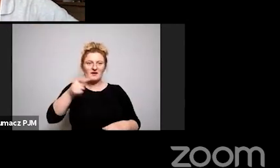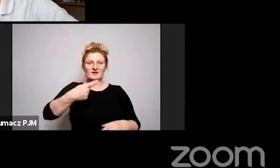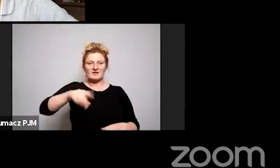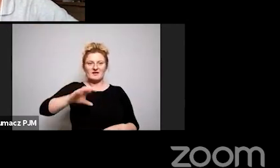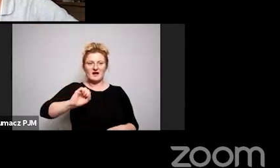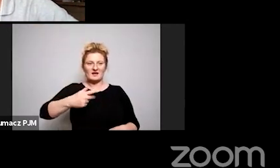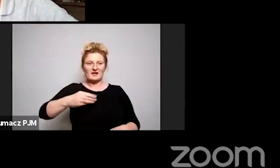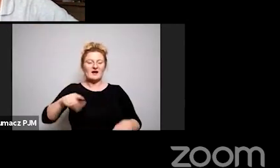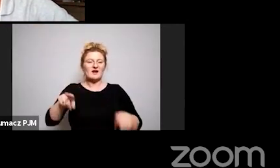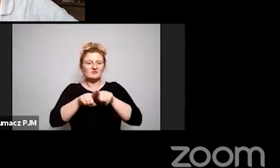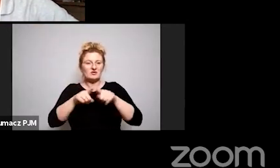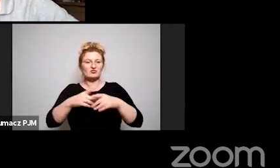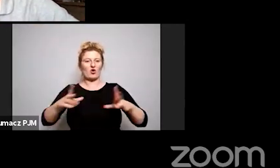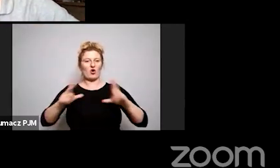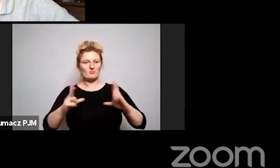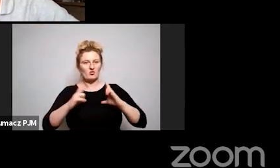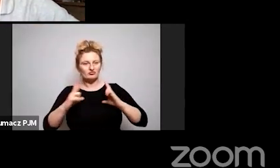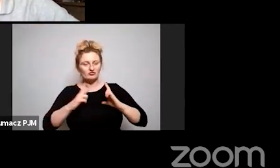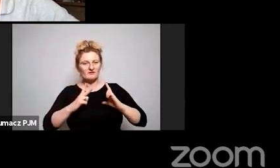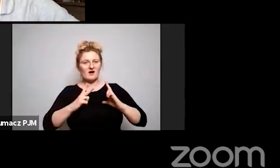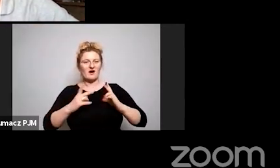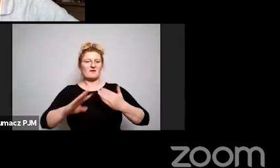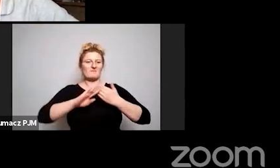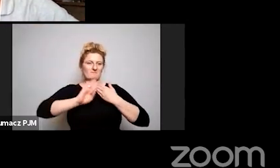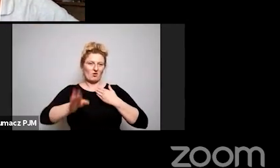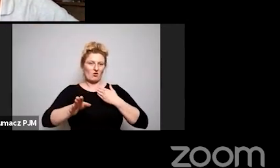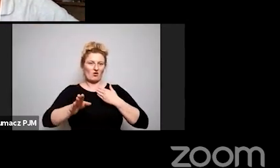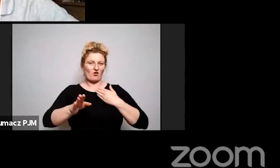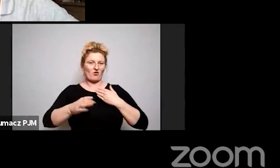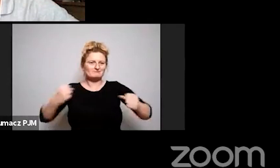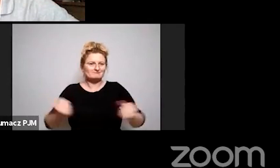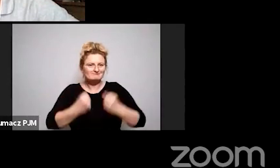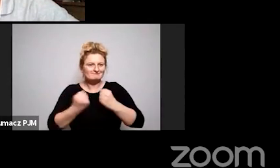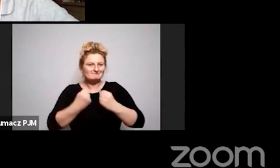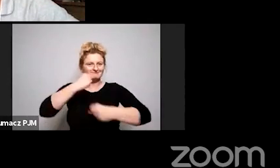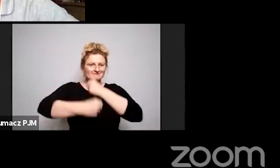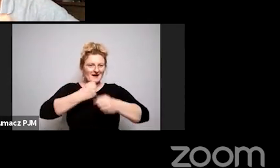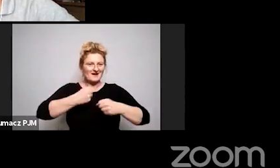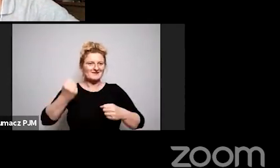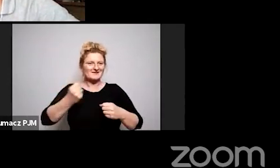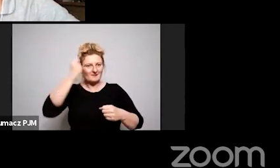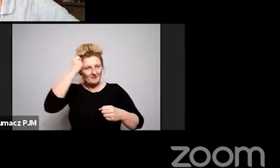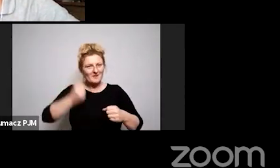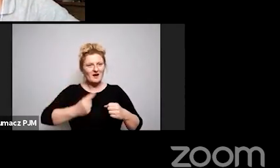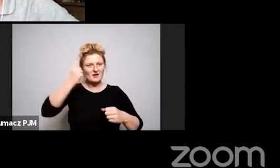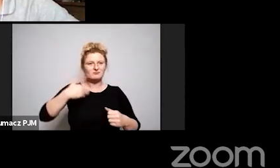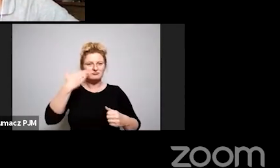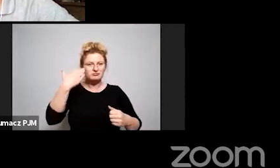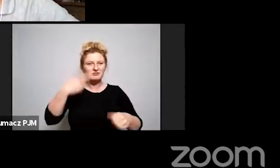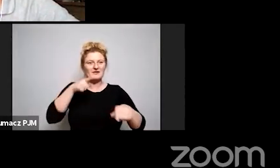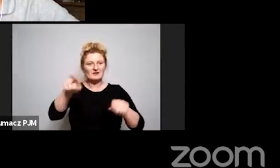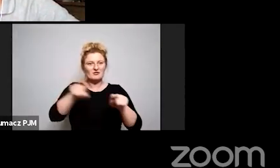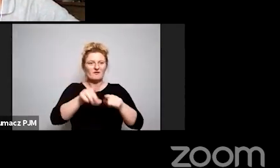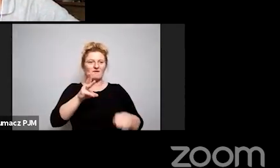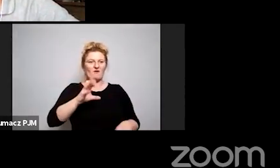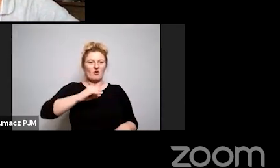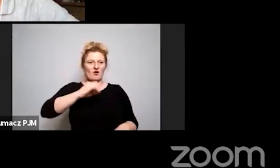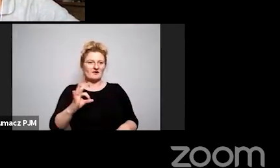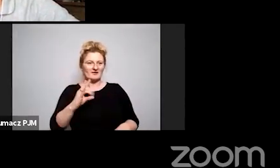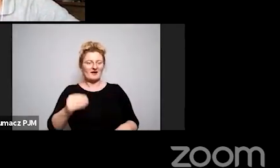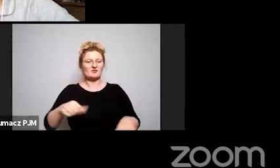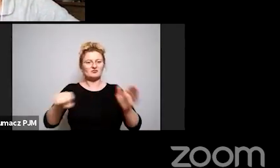również. Odpoczywaj po dość intensywnej pracy intelektualnej, również Ty, Wojtku, i